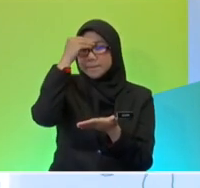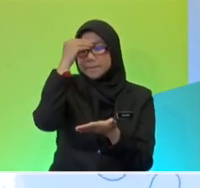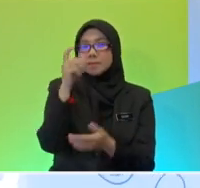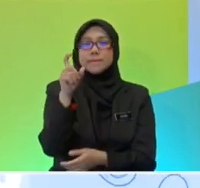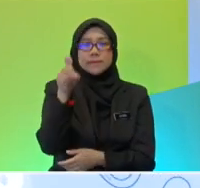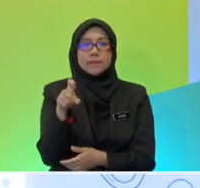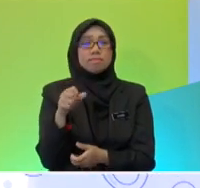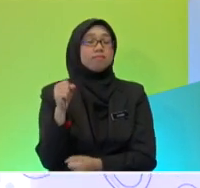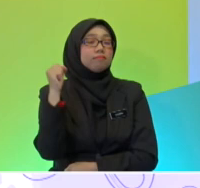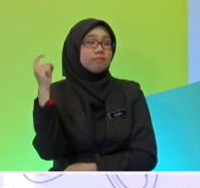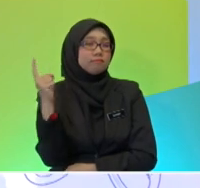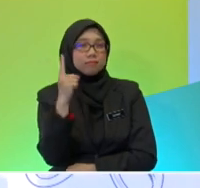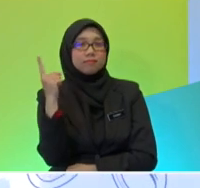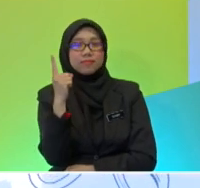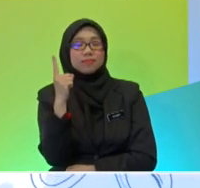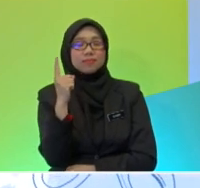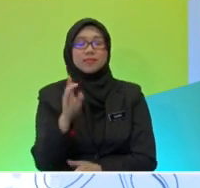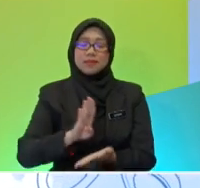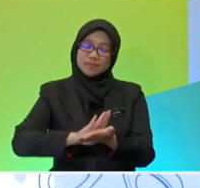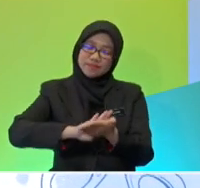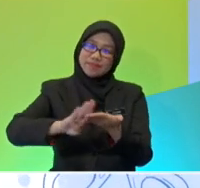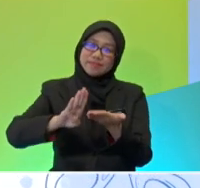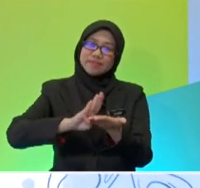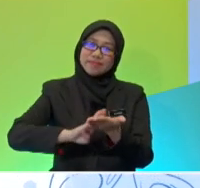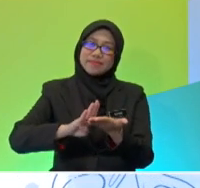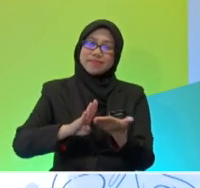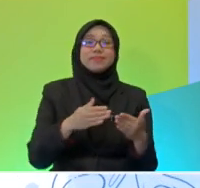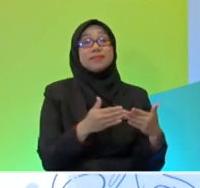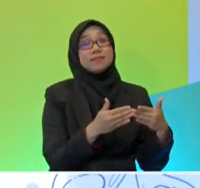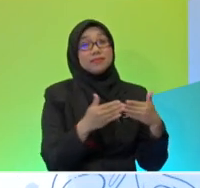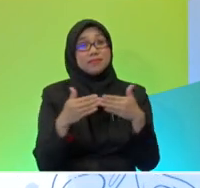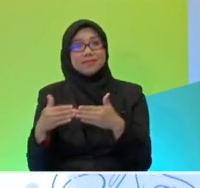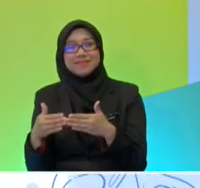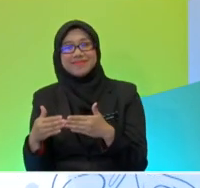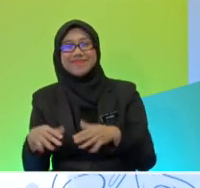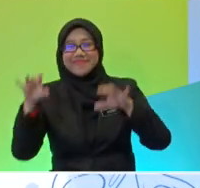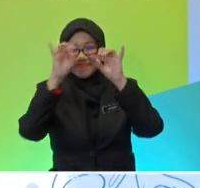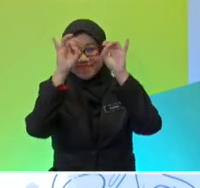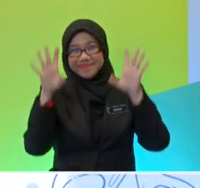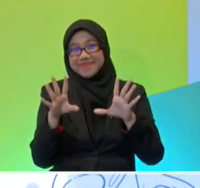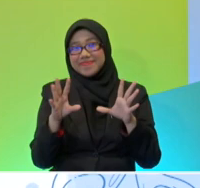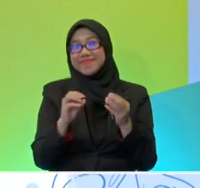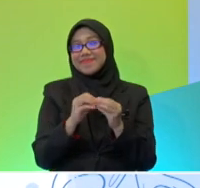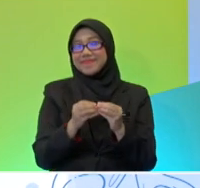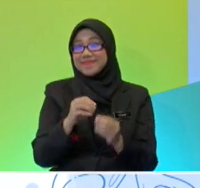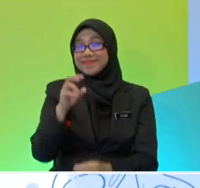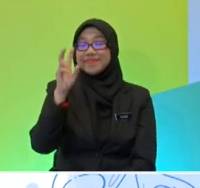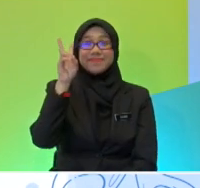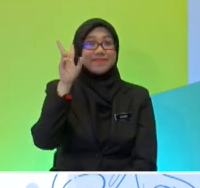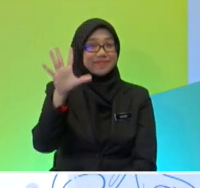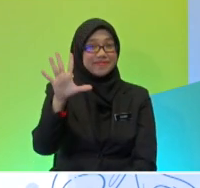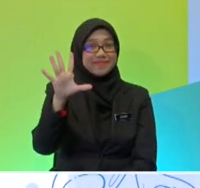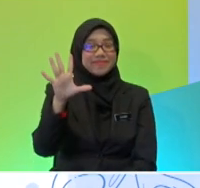keadaan yang ber yang bersih ah seterusnya kita sudah sampai uji Minda yang kelima Baiklah saya